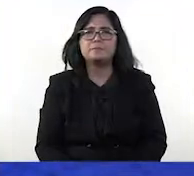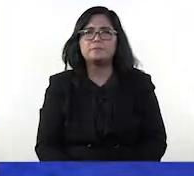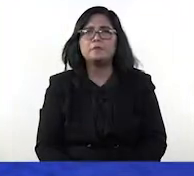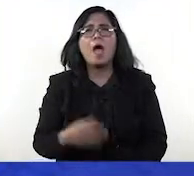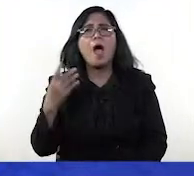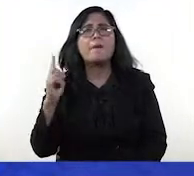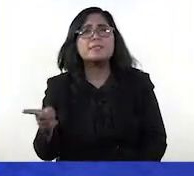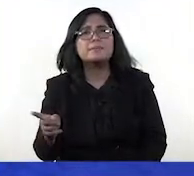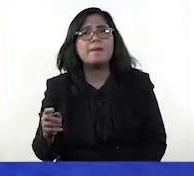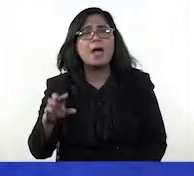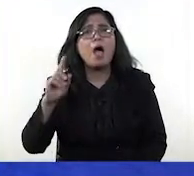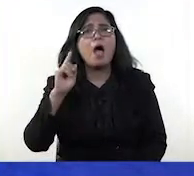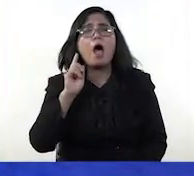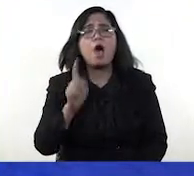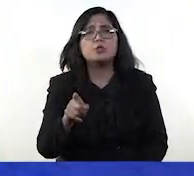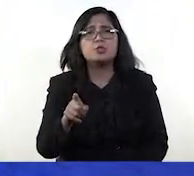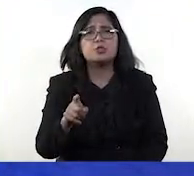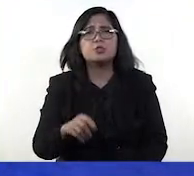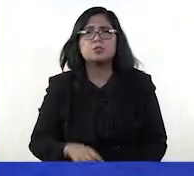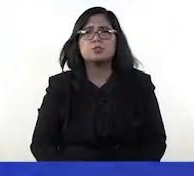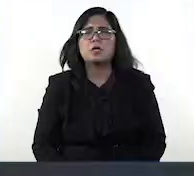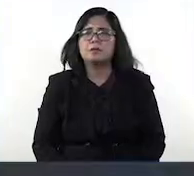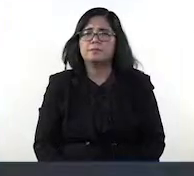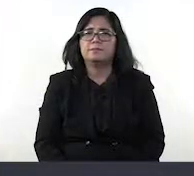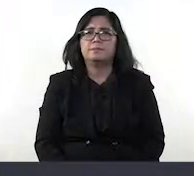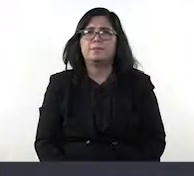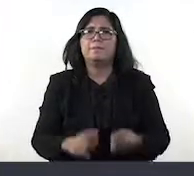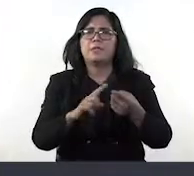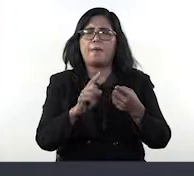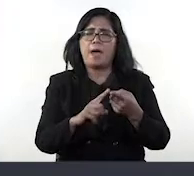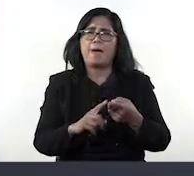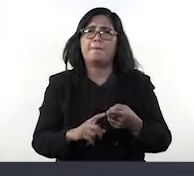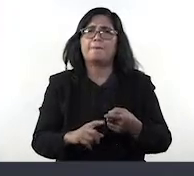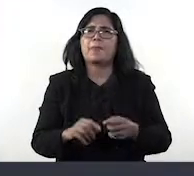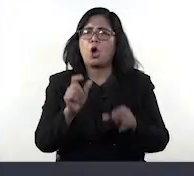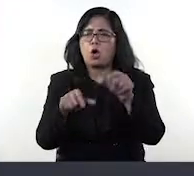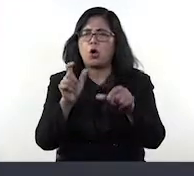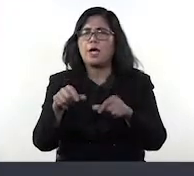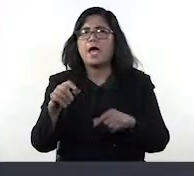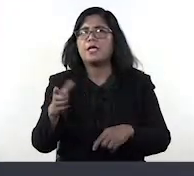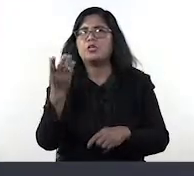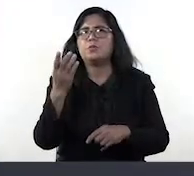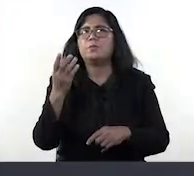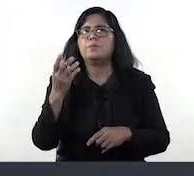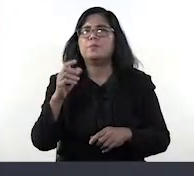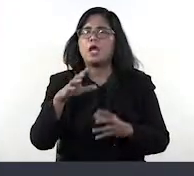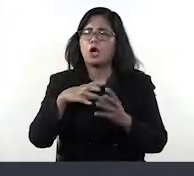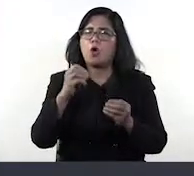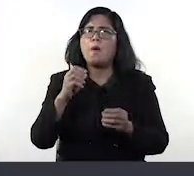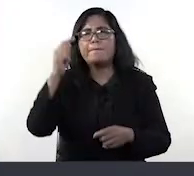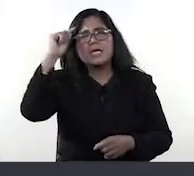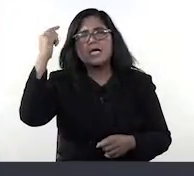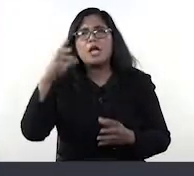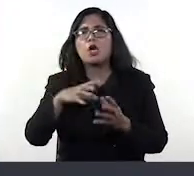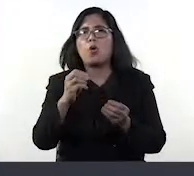Hai Kenapa Harus Kenapa is no choice Kenapa diam Kenapa kau diam pertama jelas karena orang yang itulah merupakan memikirkan